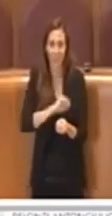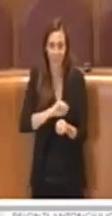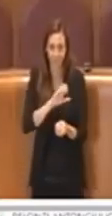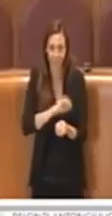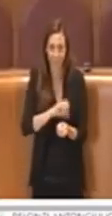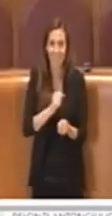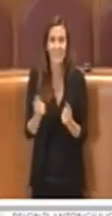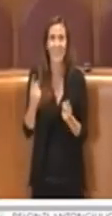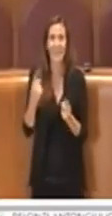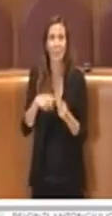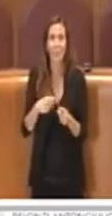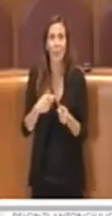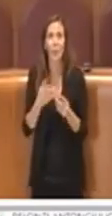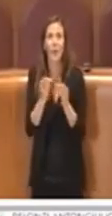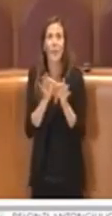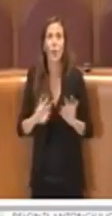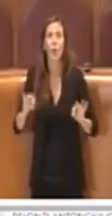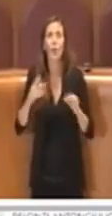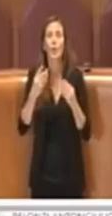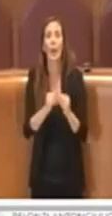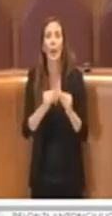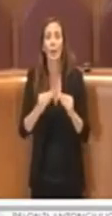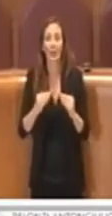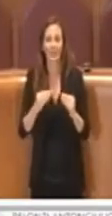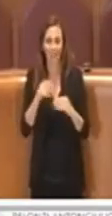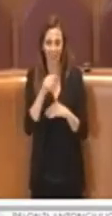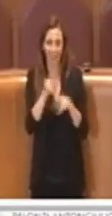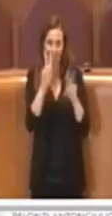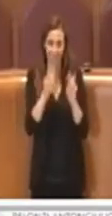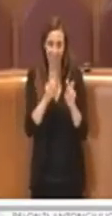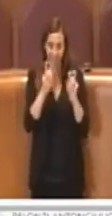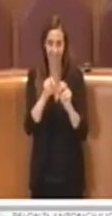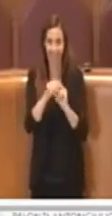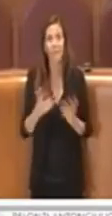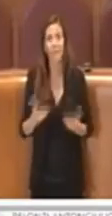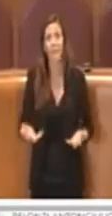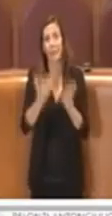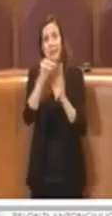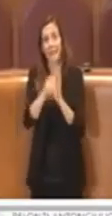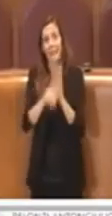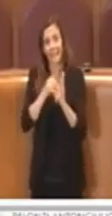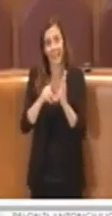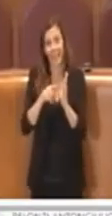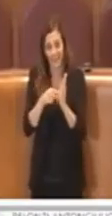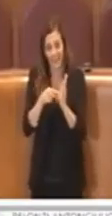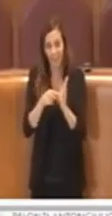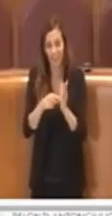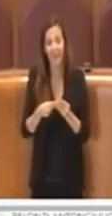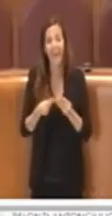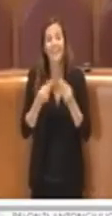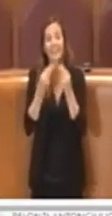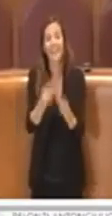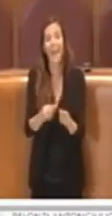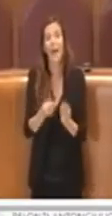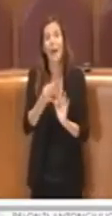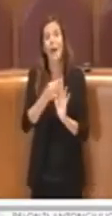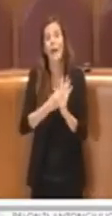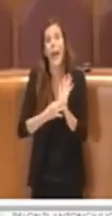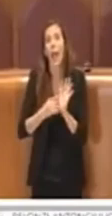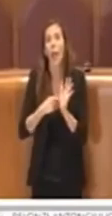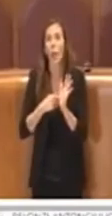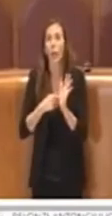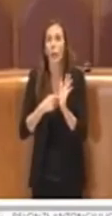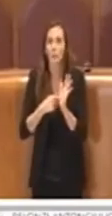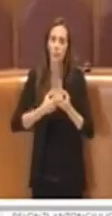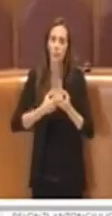che è un tema importante e si da avvio con questa delibera finalmente aurelio coordino non attenzione necessario